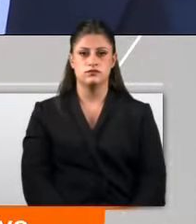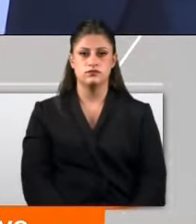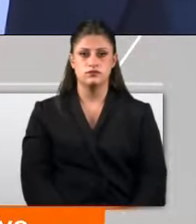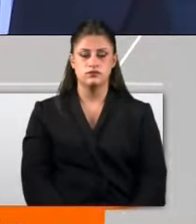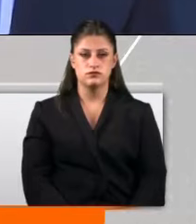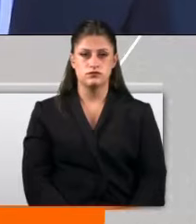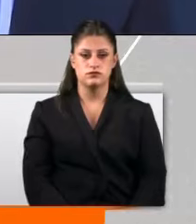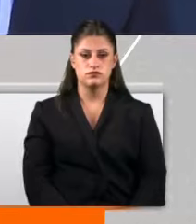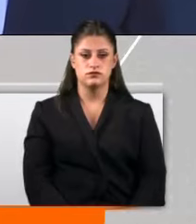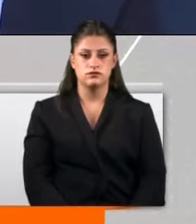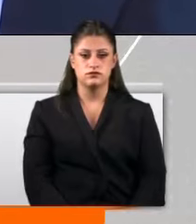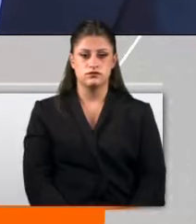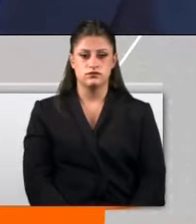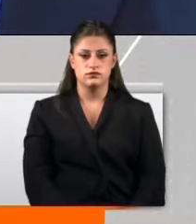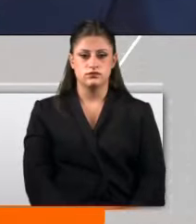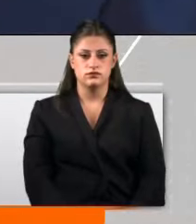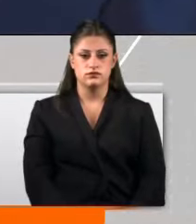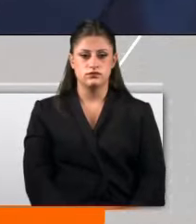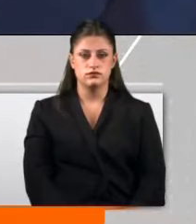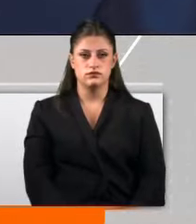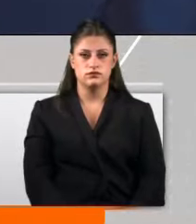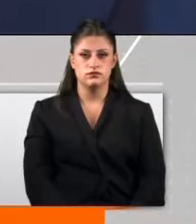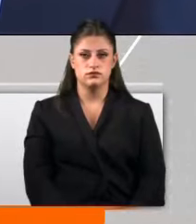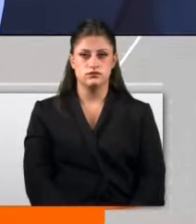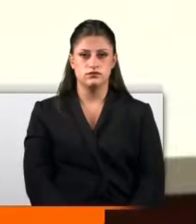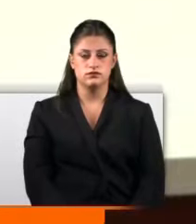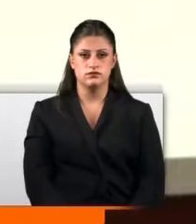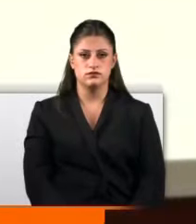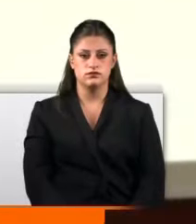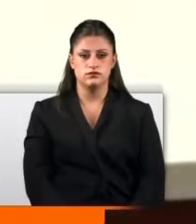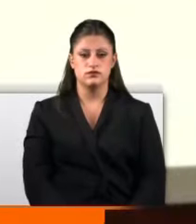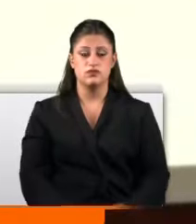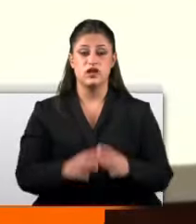mutlaka etik ilkeler ve hukuk kurallarının getirilmesi gerektiğini söylediler.